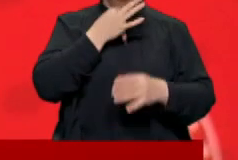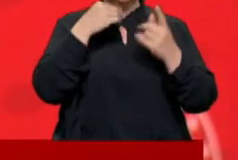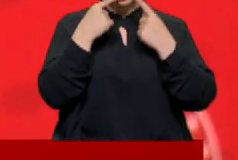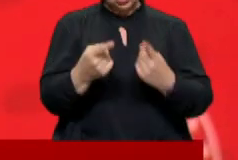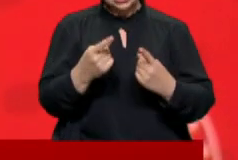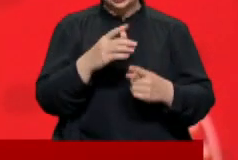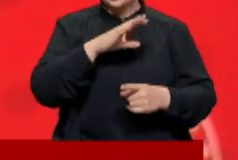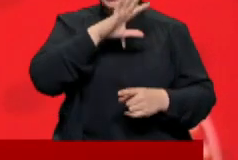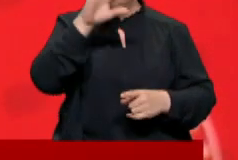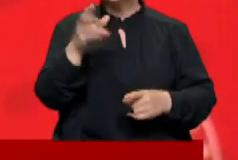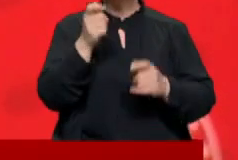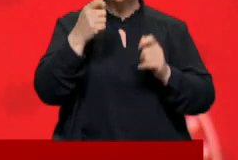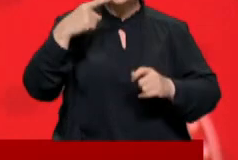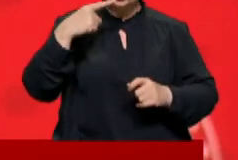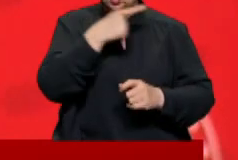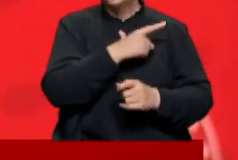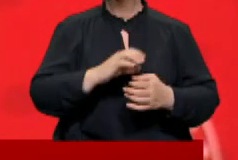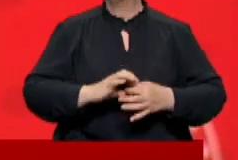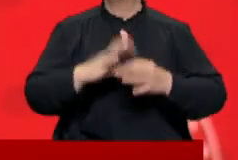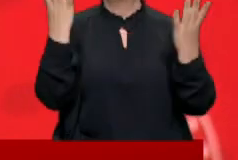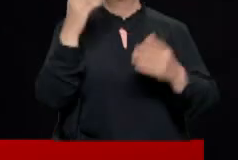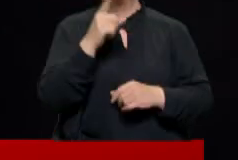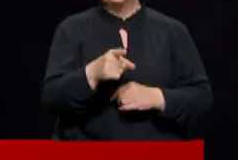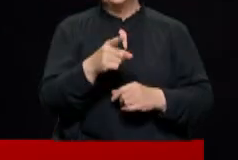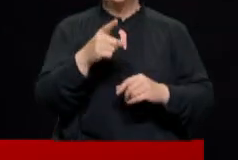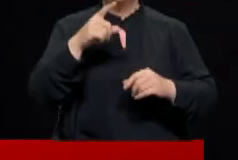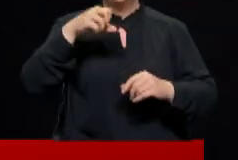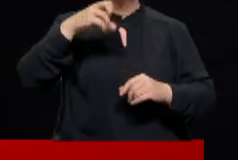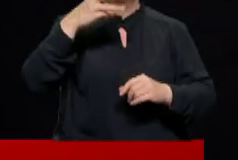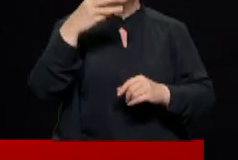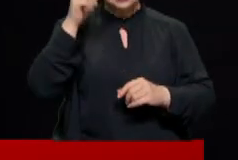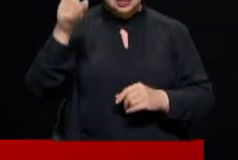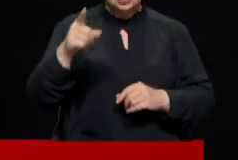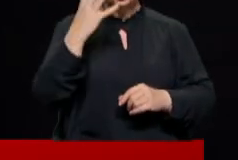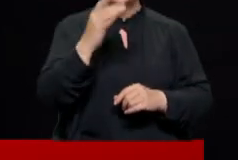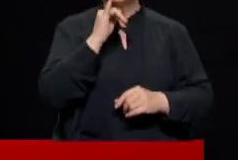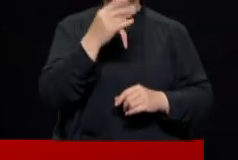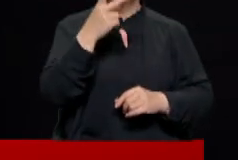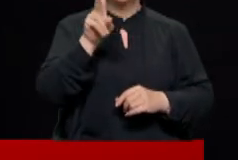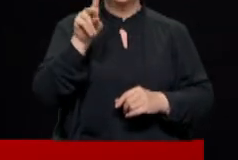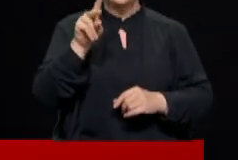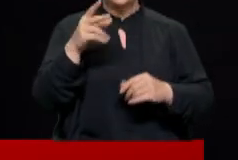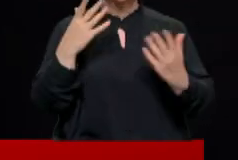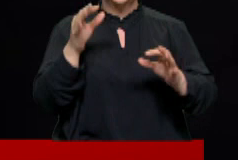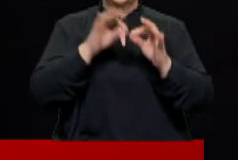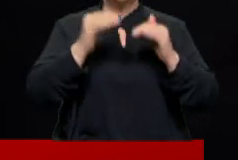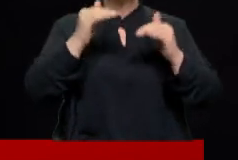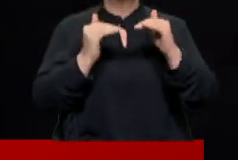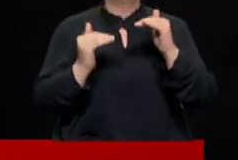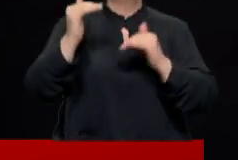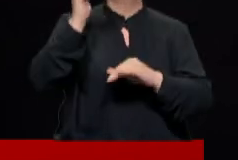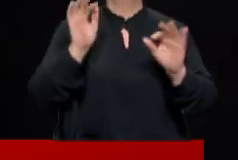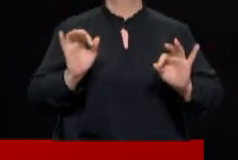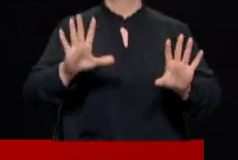ediyorsanız her türlü zorluğun üstesinden gelirsiniz. Tayyip Erdoğan 4 Ağustos 2021'de artık enflasyon yukarı çıkması